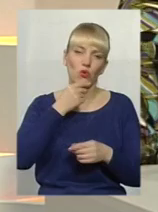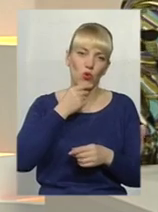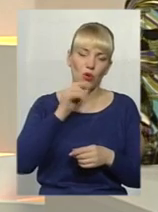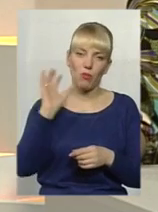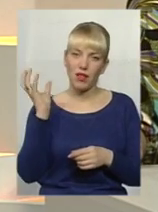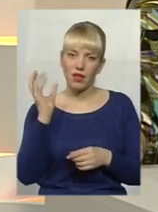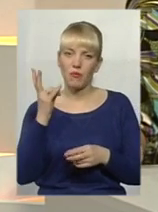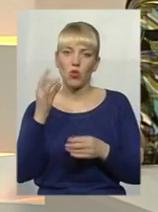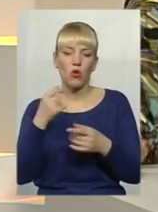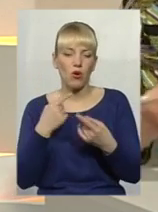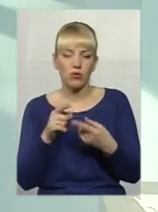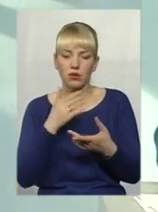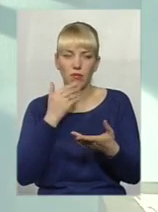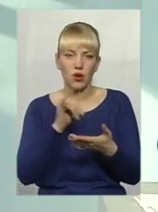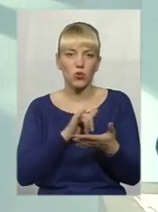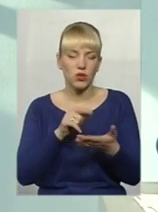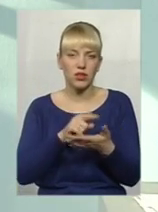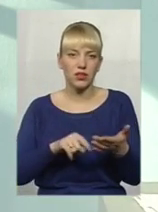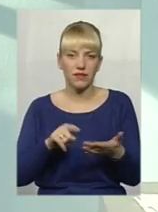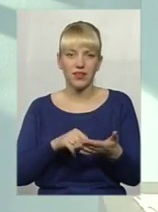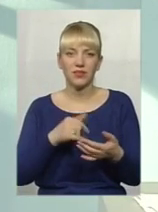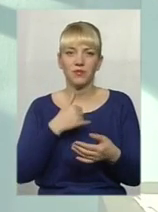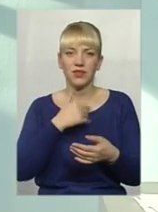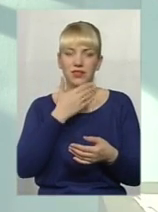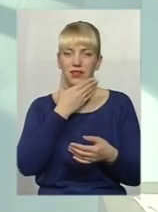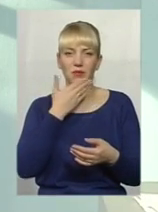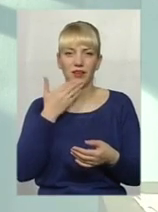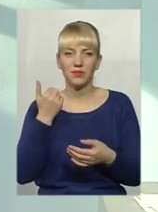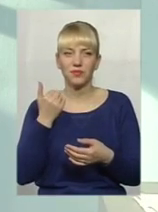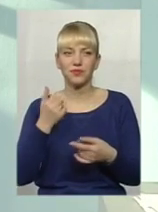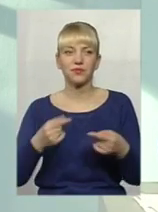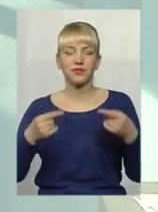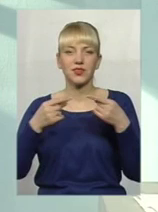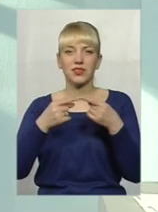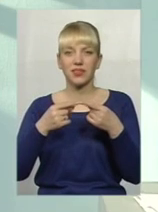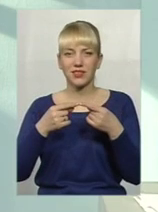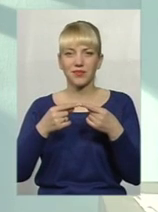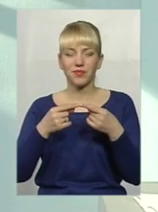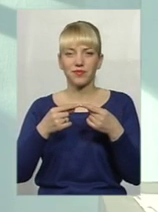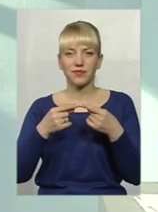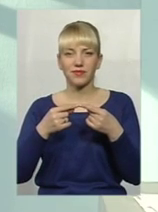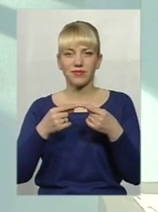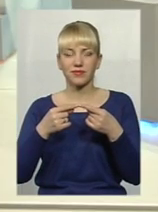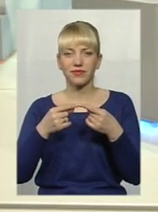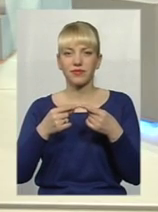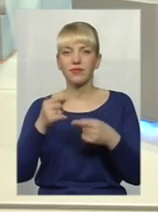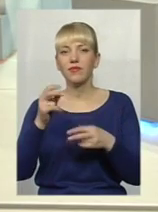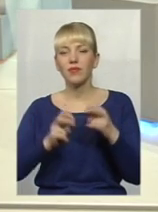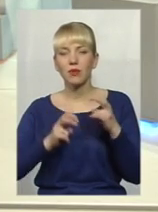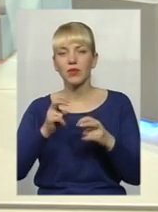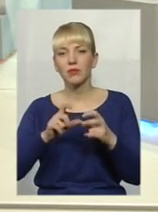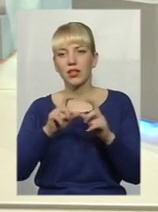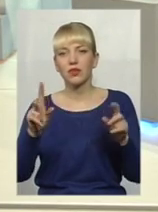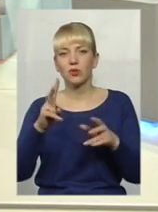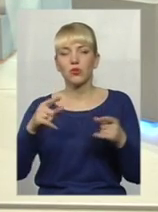маємо куди їх дівати. Не маємо куди їх дівати. І немає відповідних чітких підприємств, які чітко цим